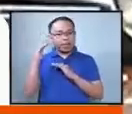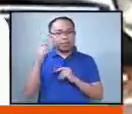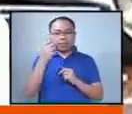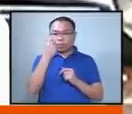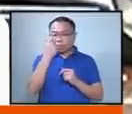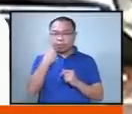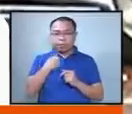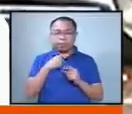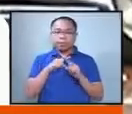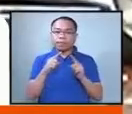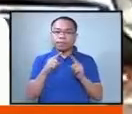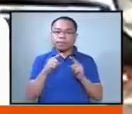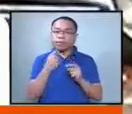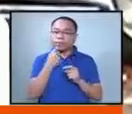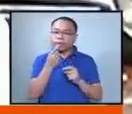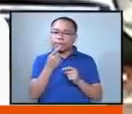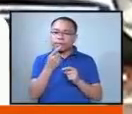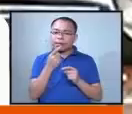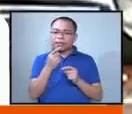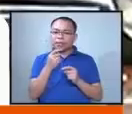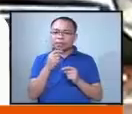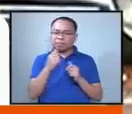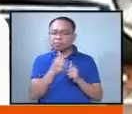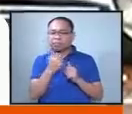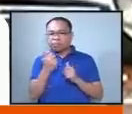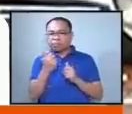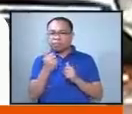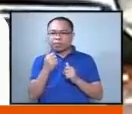allegation kasi is one-sided or